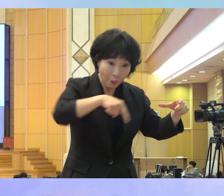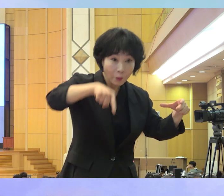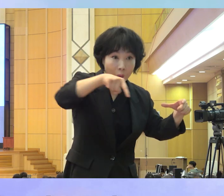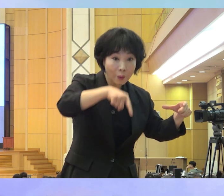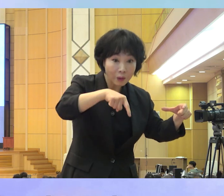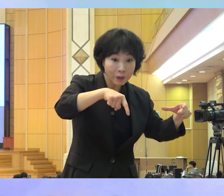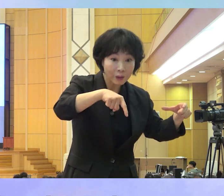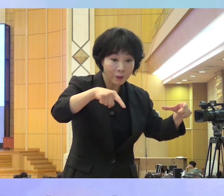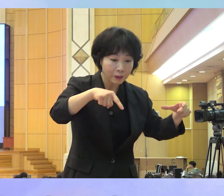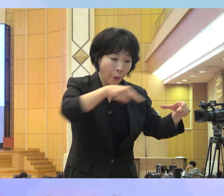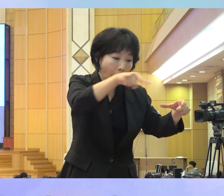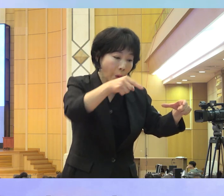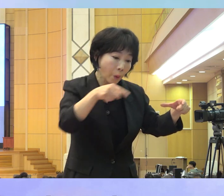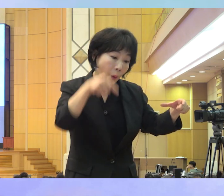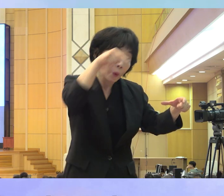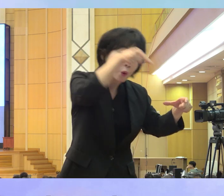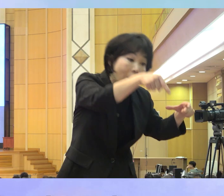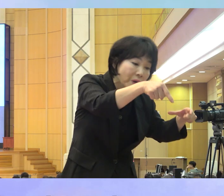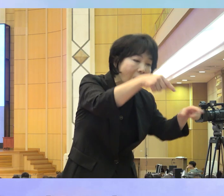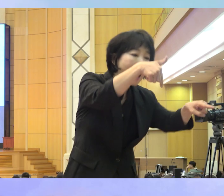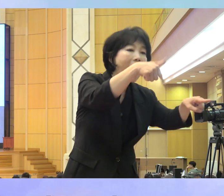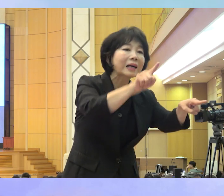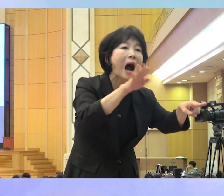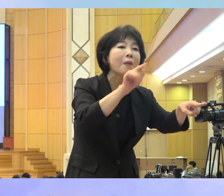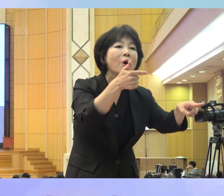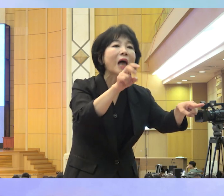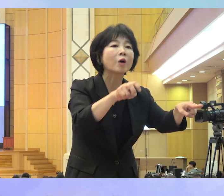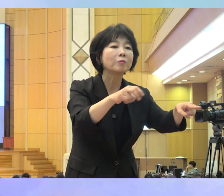내에 가버나움이라는 마을이 있습니다.